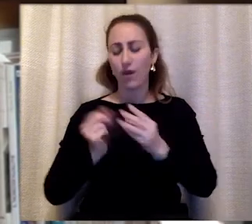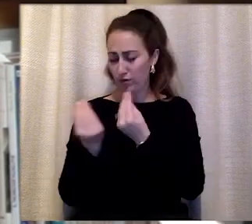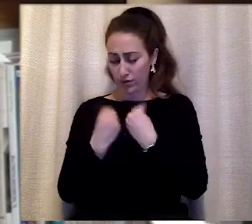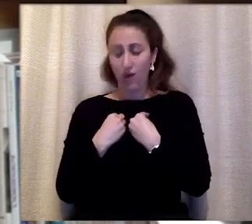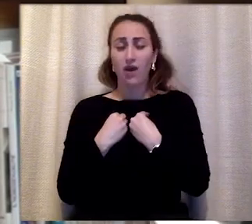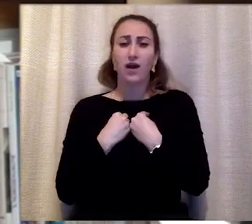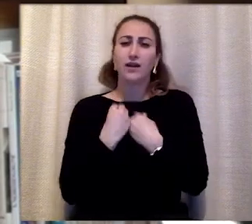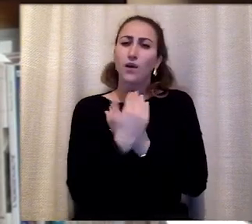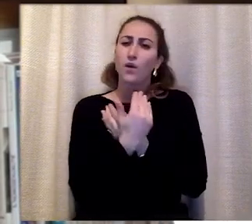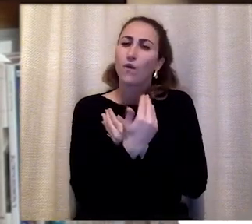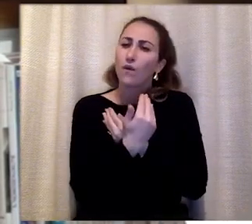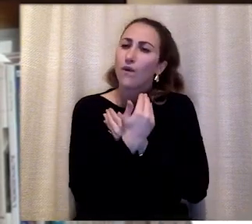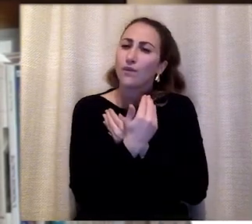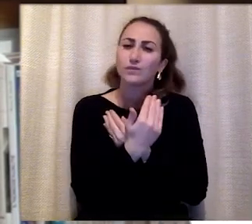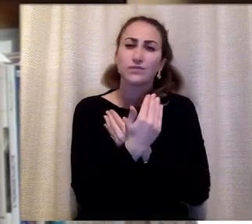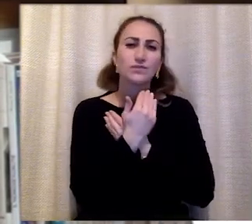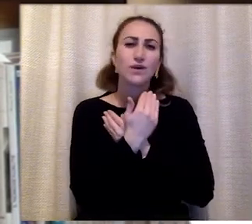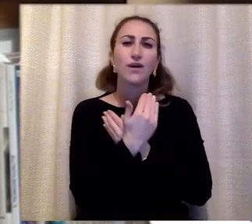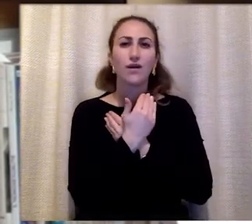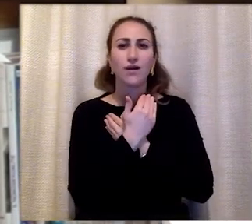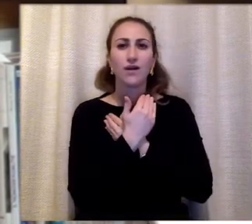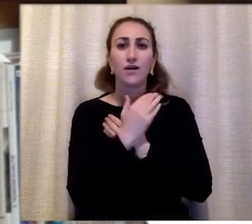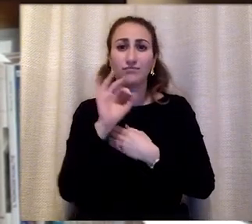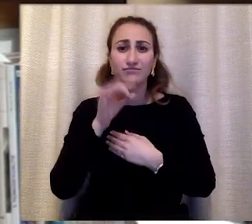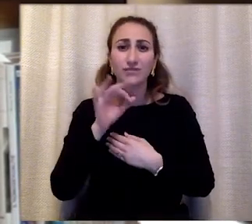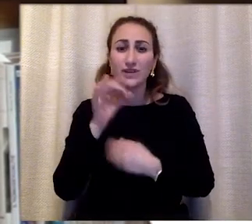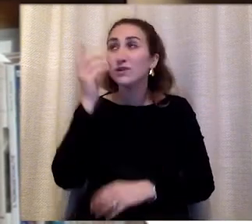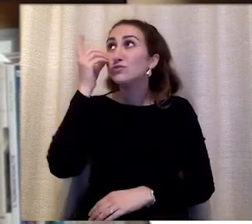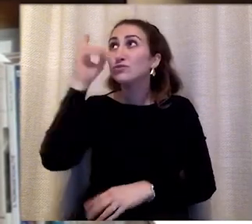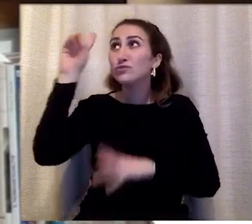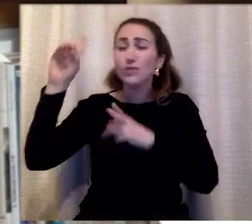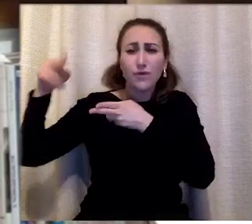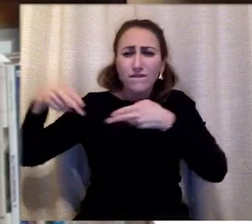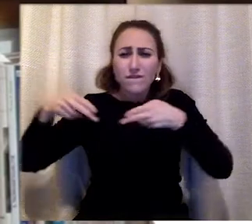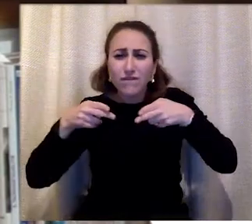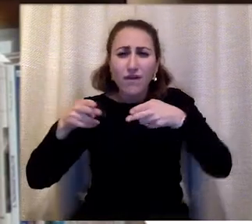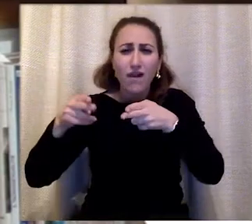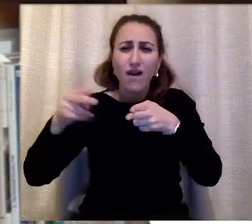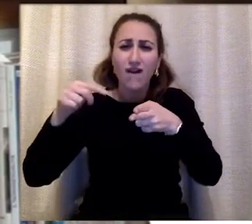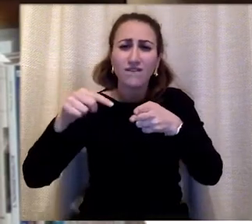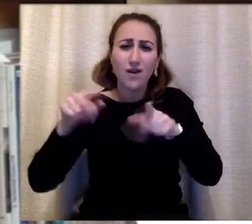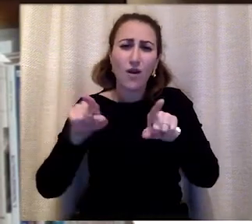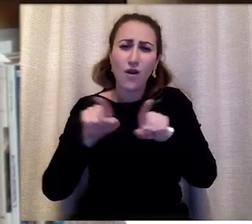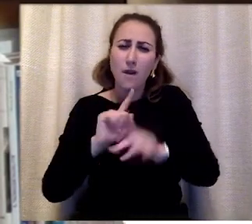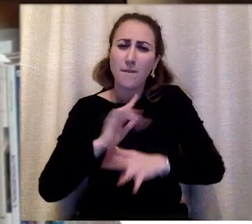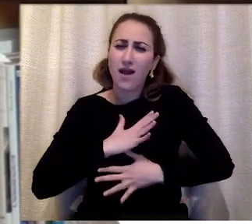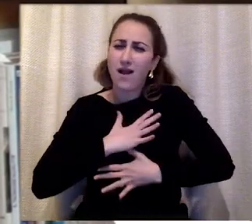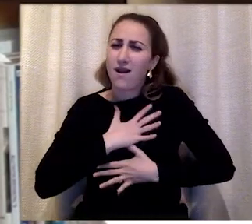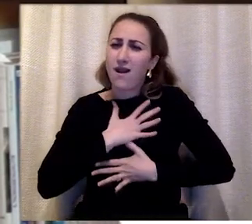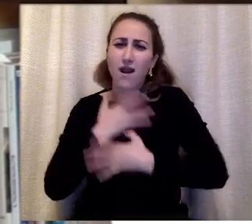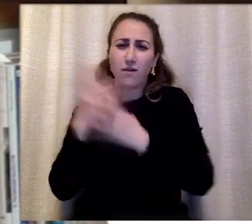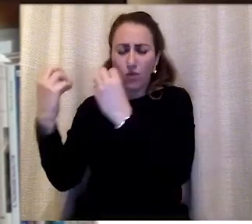Dieu est un fleuve d'amour qui nous inonde.